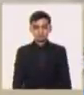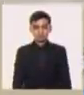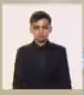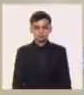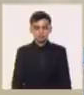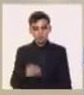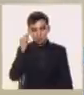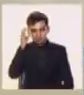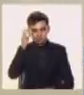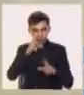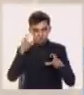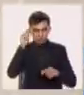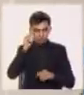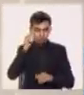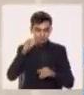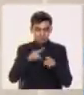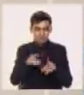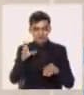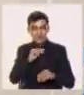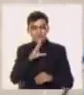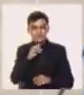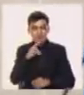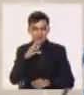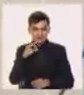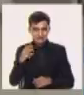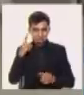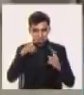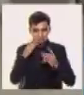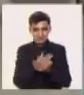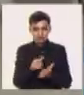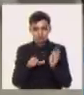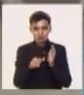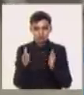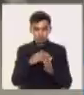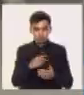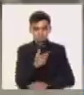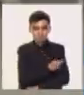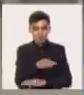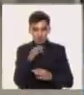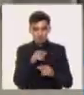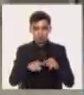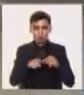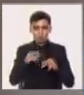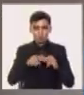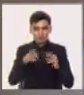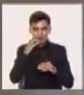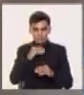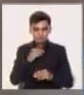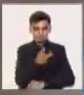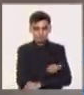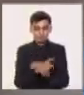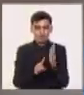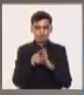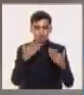Возможно, ученые как никогда близки к созданию вакцины от коронавируса. Уже 6 препаратов допущены к финальной стадии клинических испытаний.